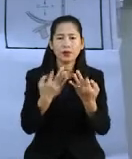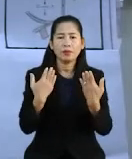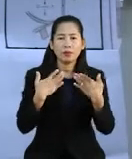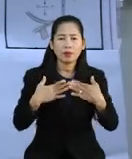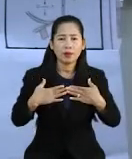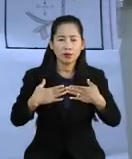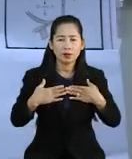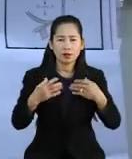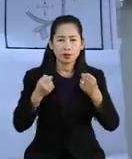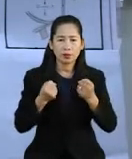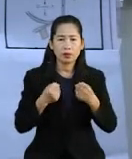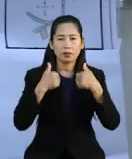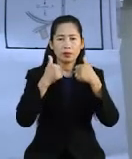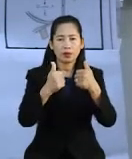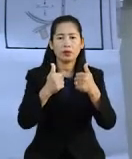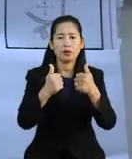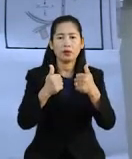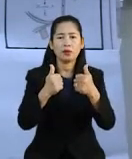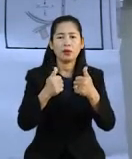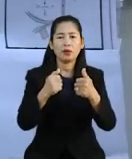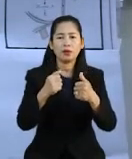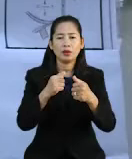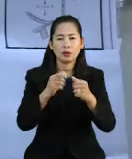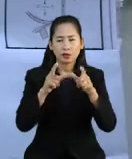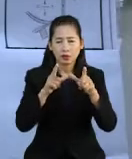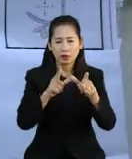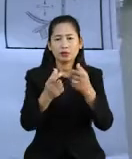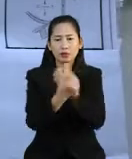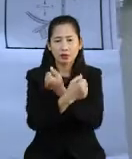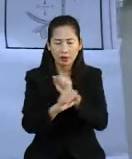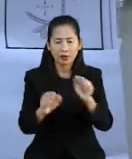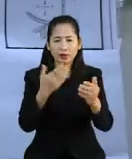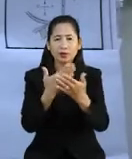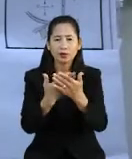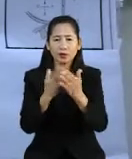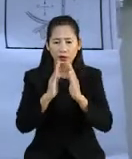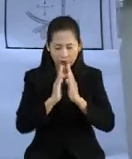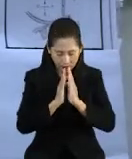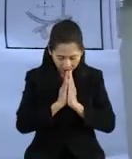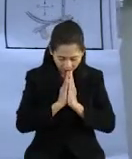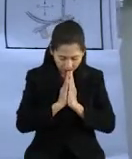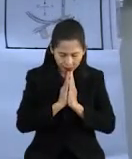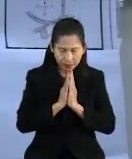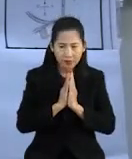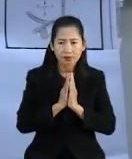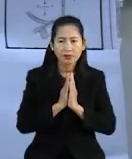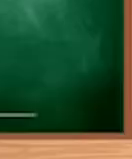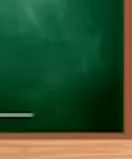miên sọc phep là ó cha miên sọc sọc phep rồi là cá thợ đầm na cha ác con chầm điệp lý á.